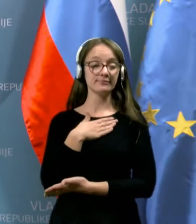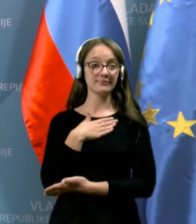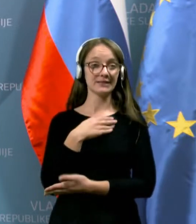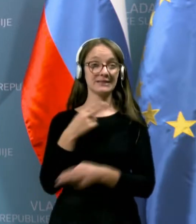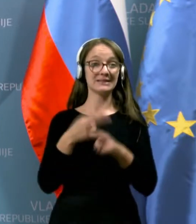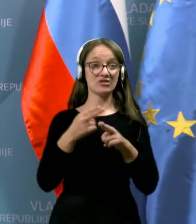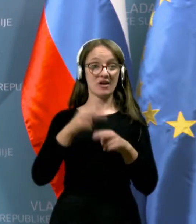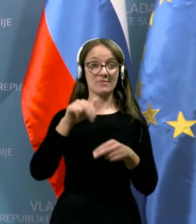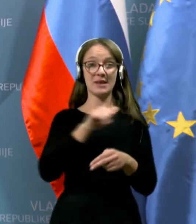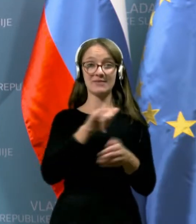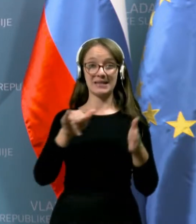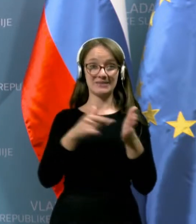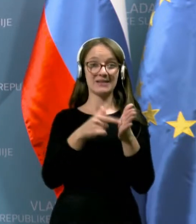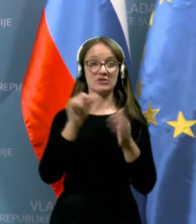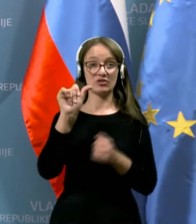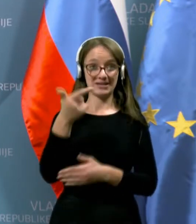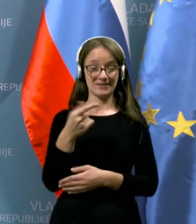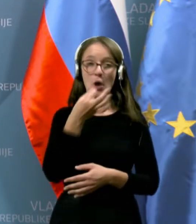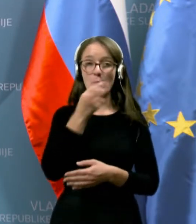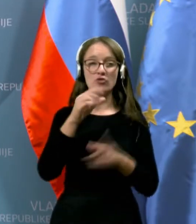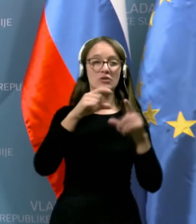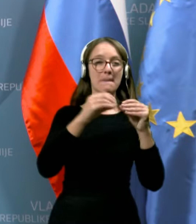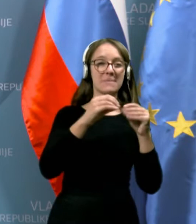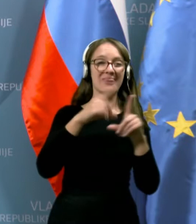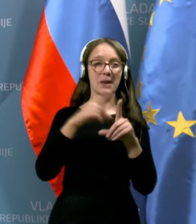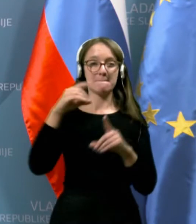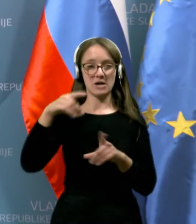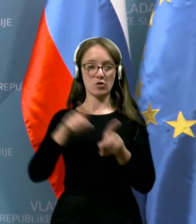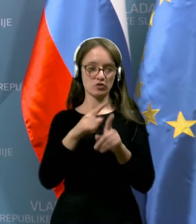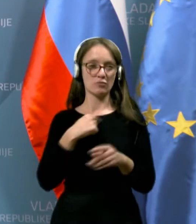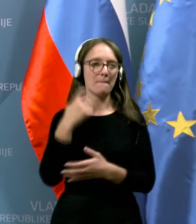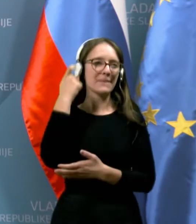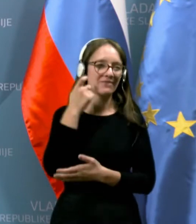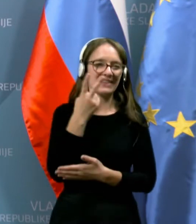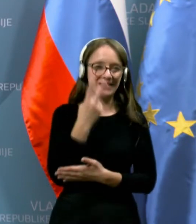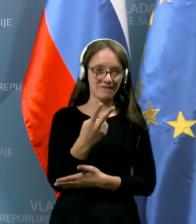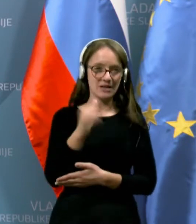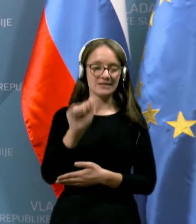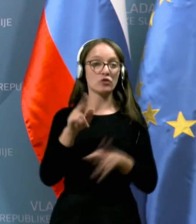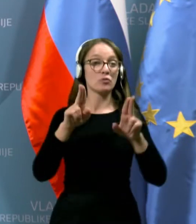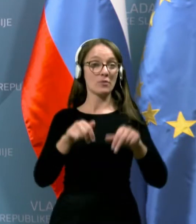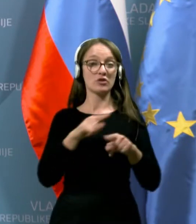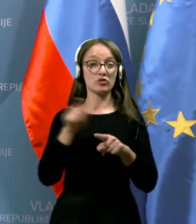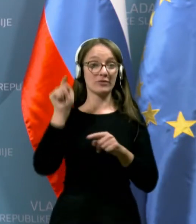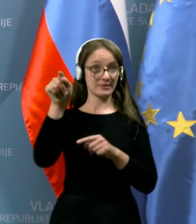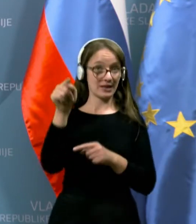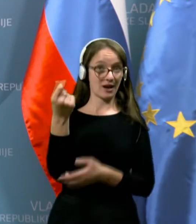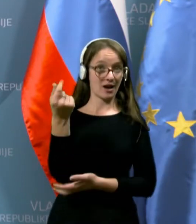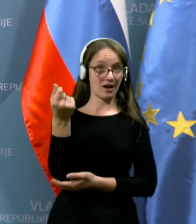država v letu 2021 boljši BDP od predvidenega, zato smo torej upravičeni do tega